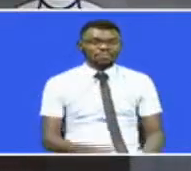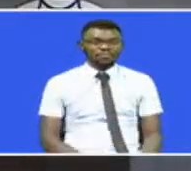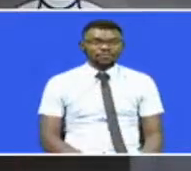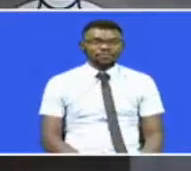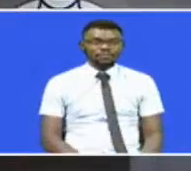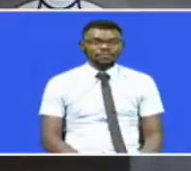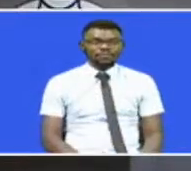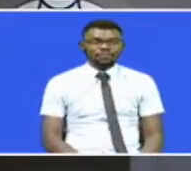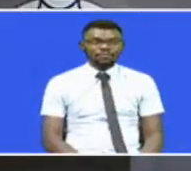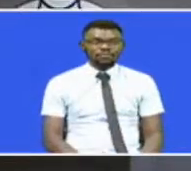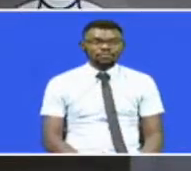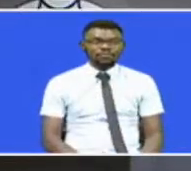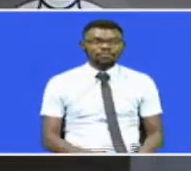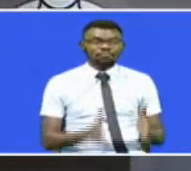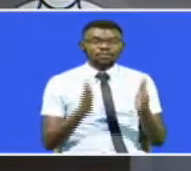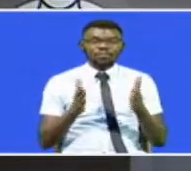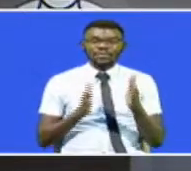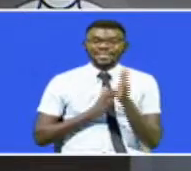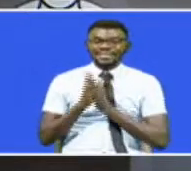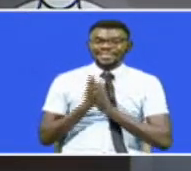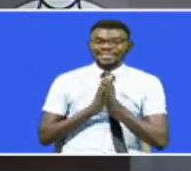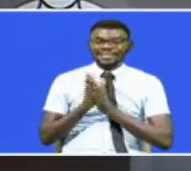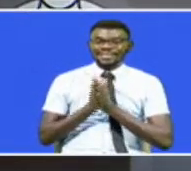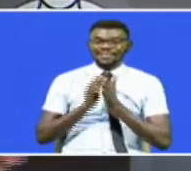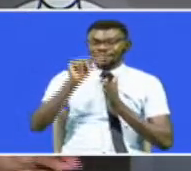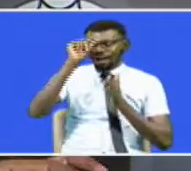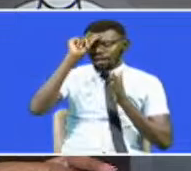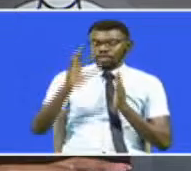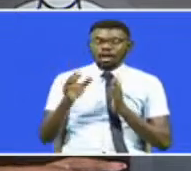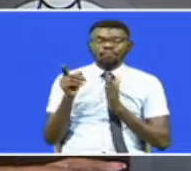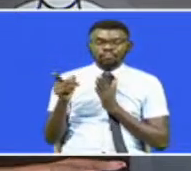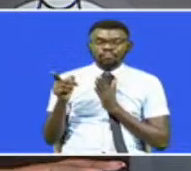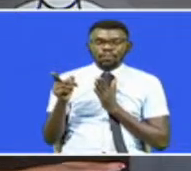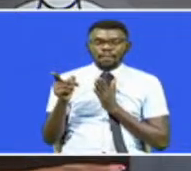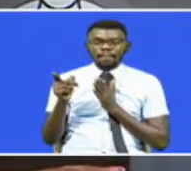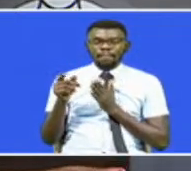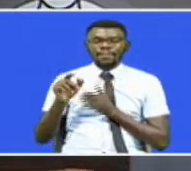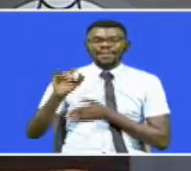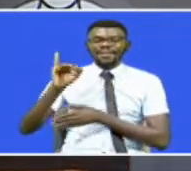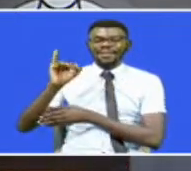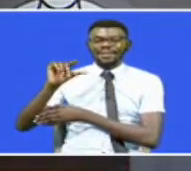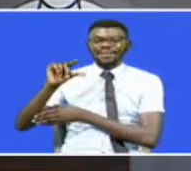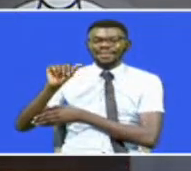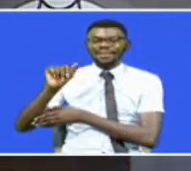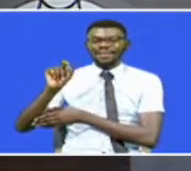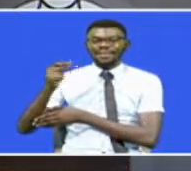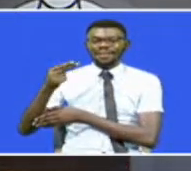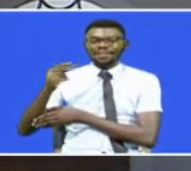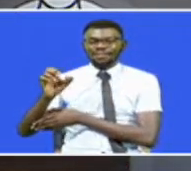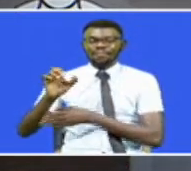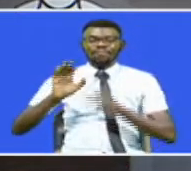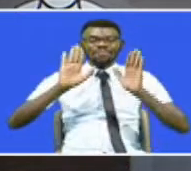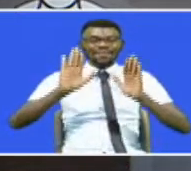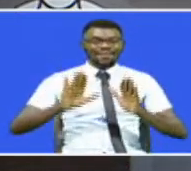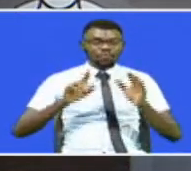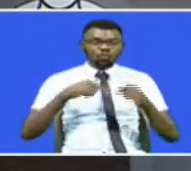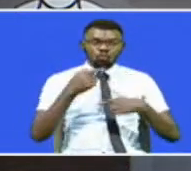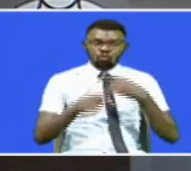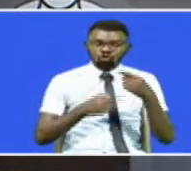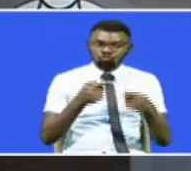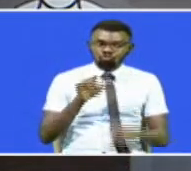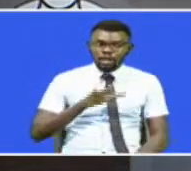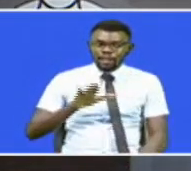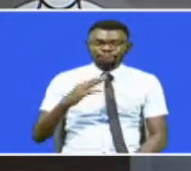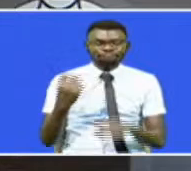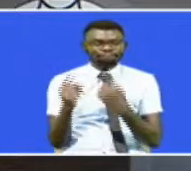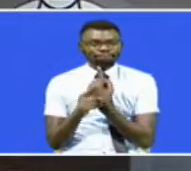Mwaniaji wa nafasi ya ugavana Nairobi kwa tiketi ya Jubilee chini ya muungano wa Azimio Polycarp Igathe ameendeleza kampeni zake katika maeneo